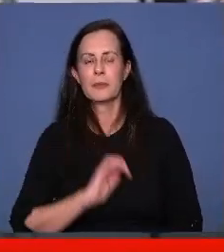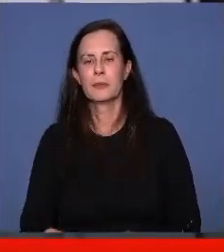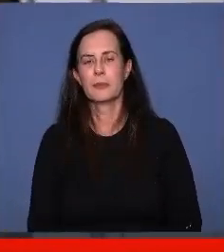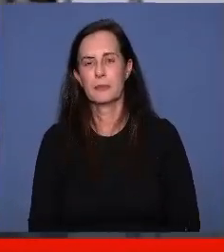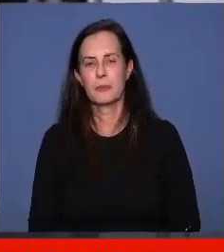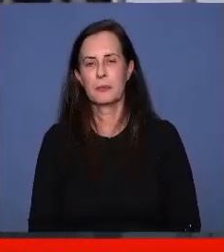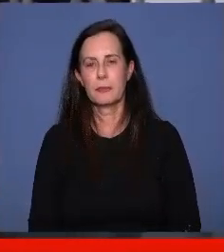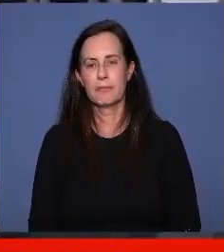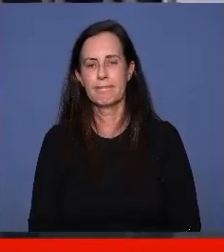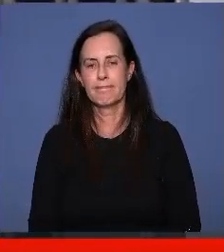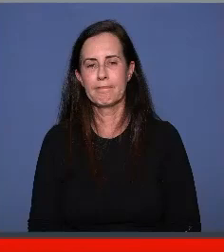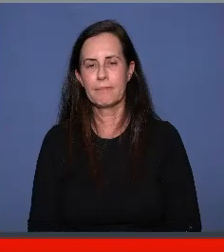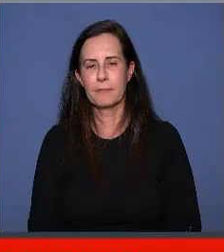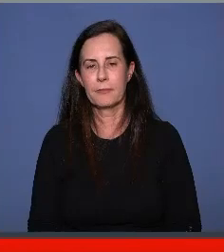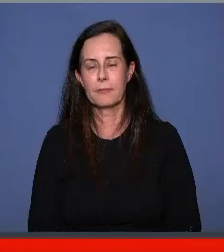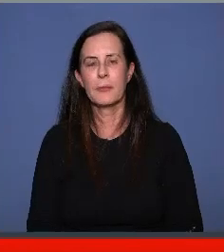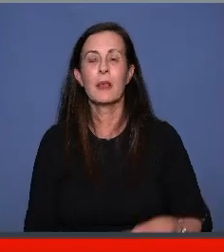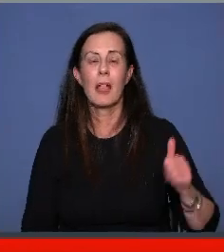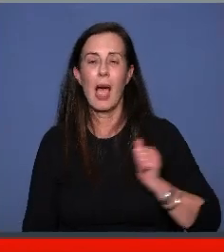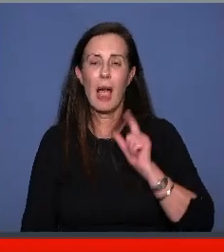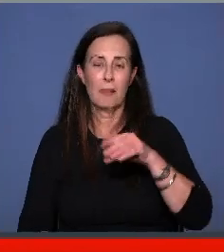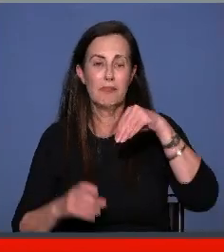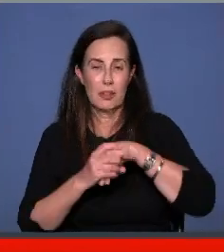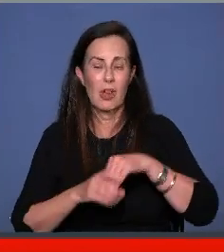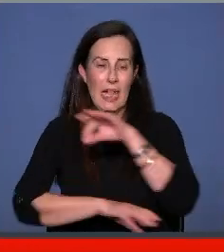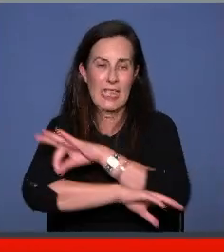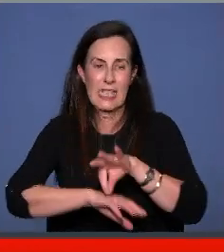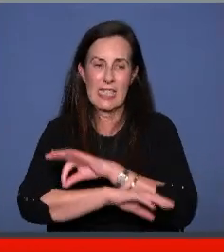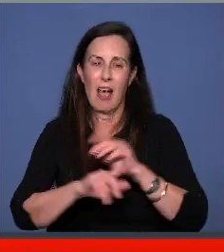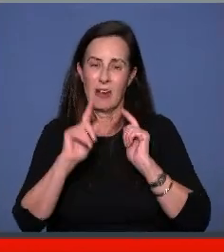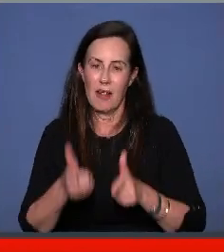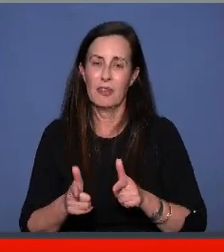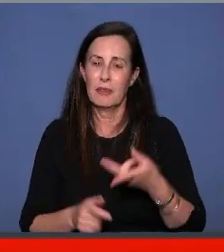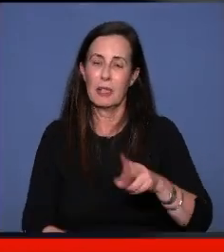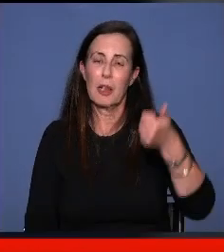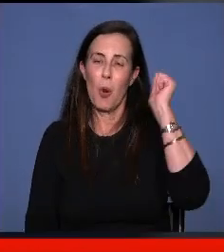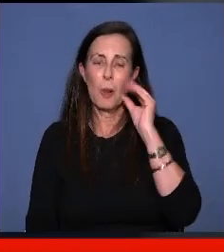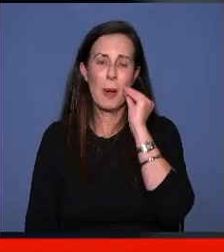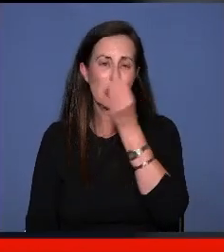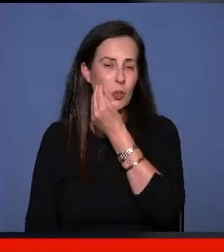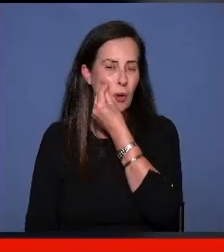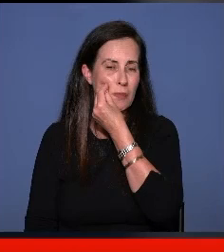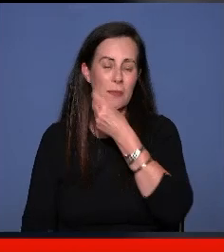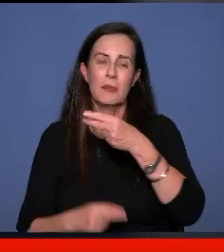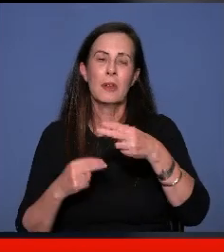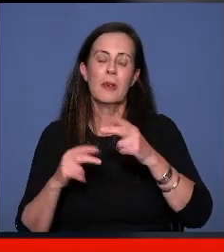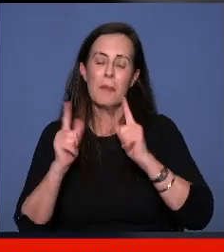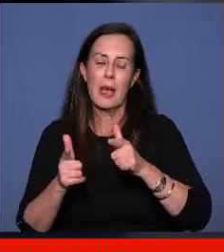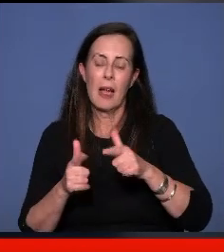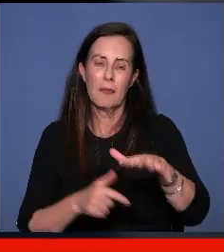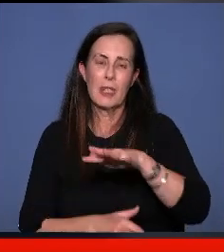רב סמל מירון גרש, לוחם ביחידת יהלום של הנדסה קרבית, נהרג אתמול אחר הצהריים בקרב בדר